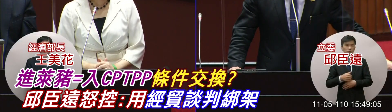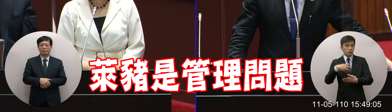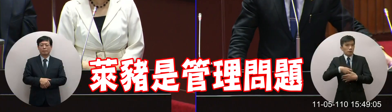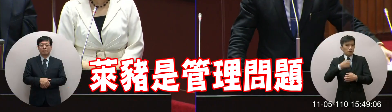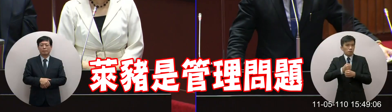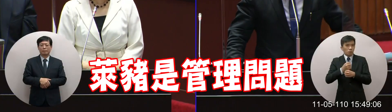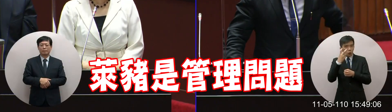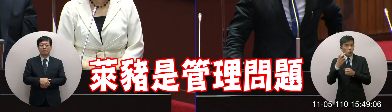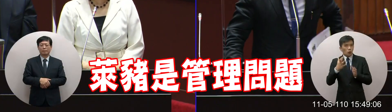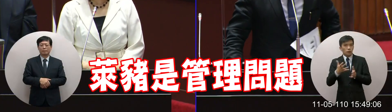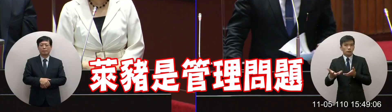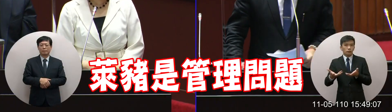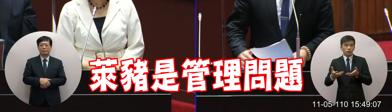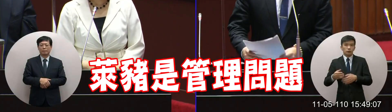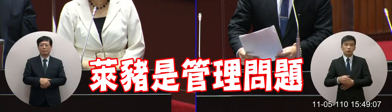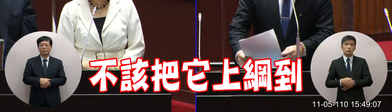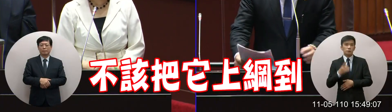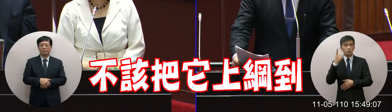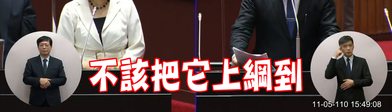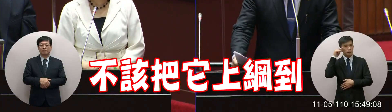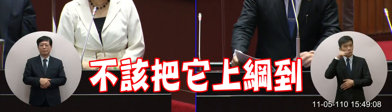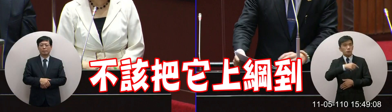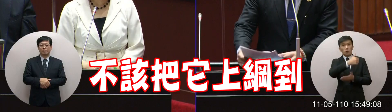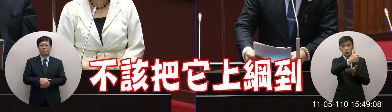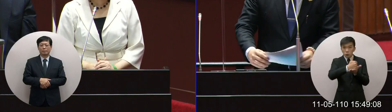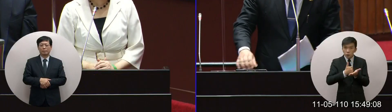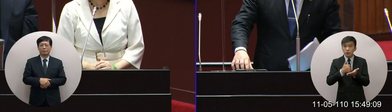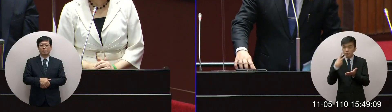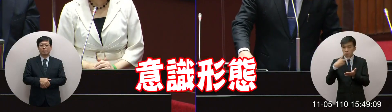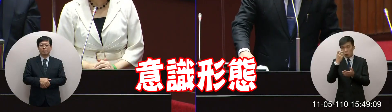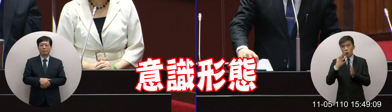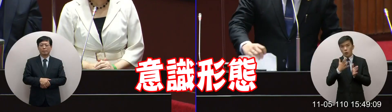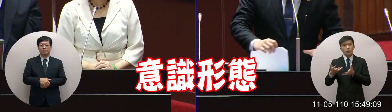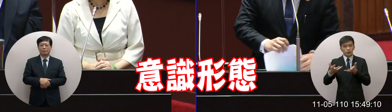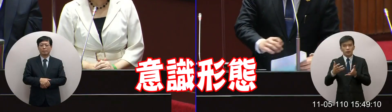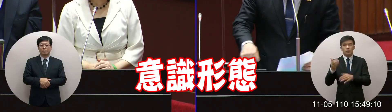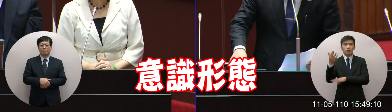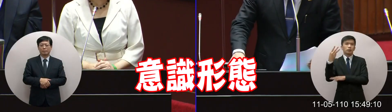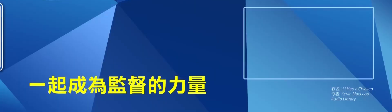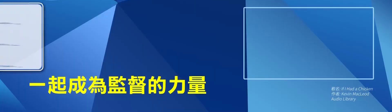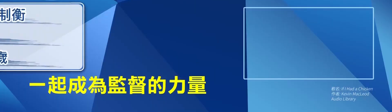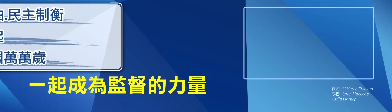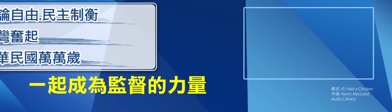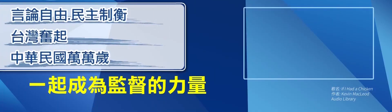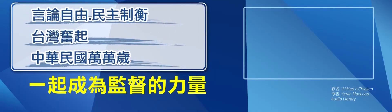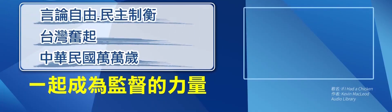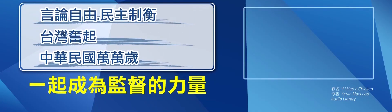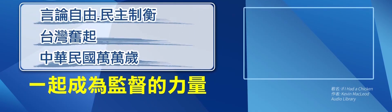我一直认为莱猪是管理的问题，不应该把它上纲到这个政治的意识形态哈。